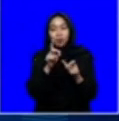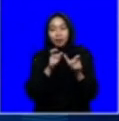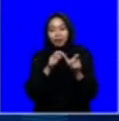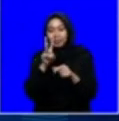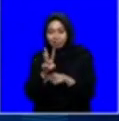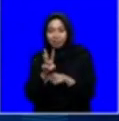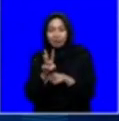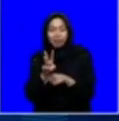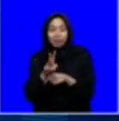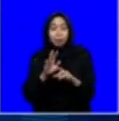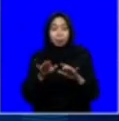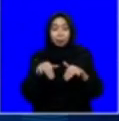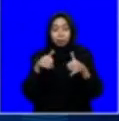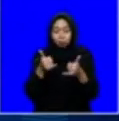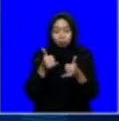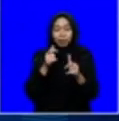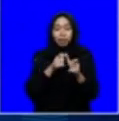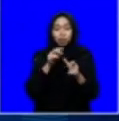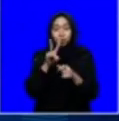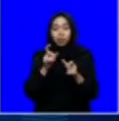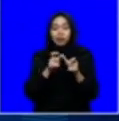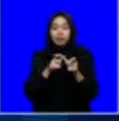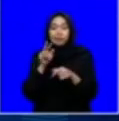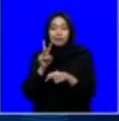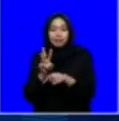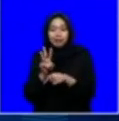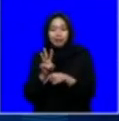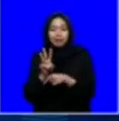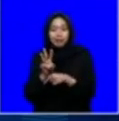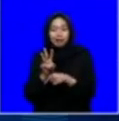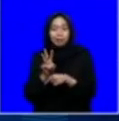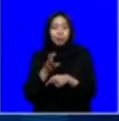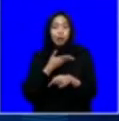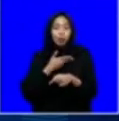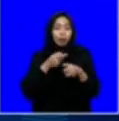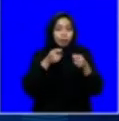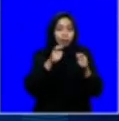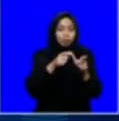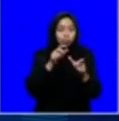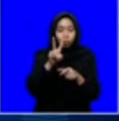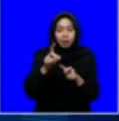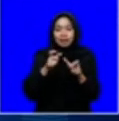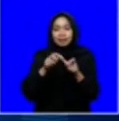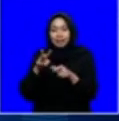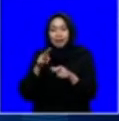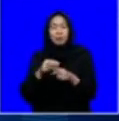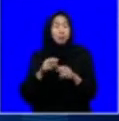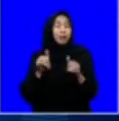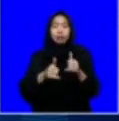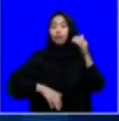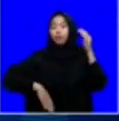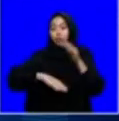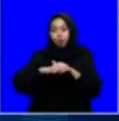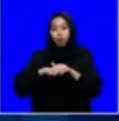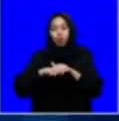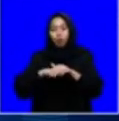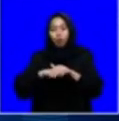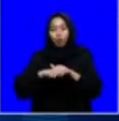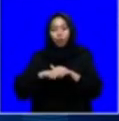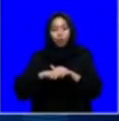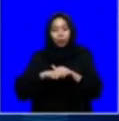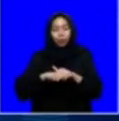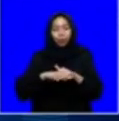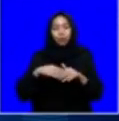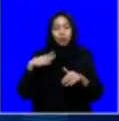dosen untuk S2 dan S3 untuk mencapai S2 dan S3 mereka. Dan ini beasiswa penuh bagi dosen akademik yang berprestasi